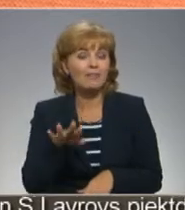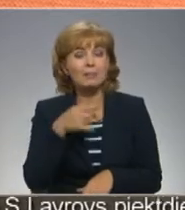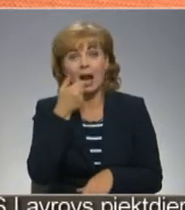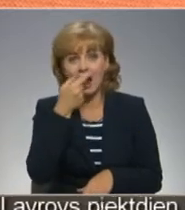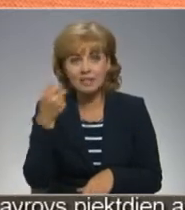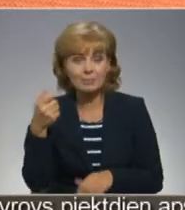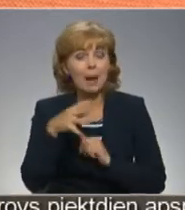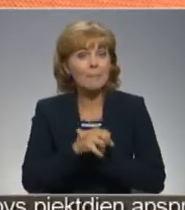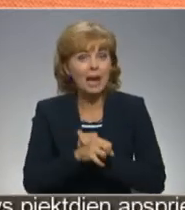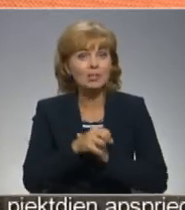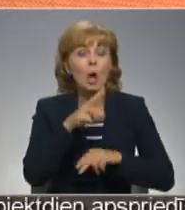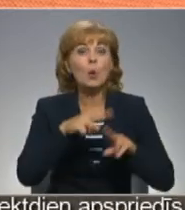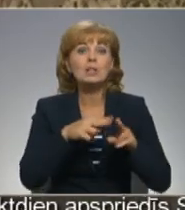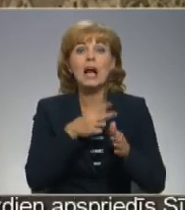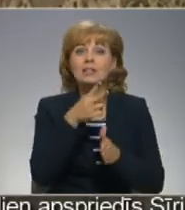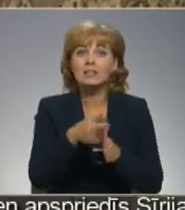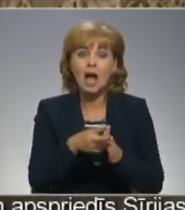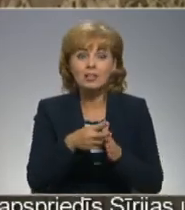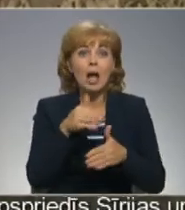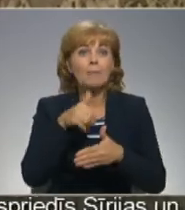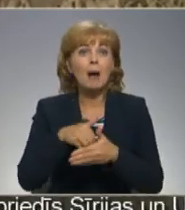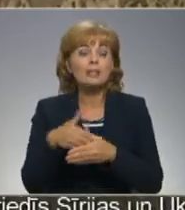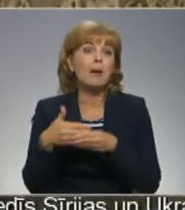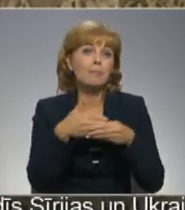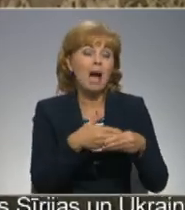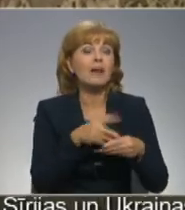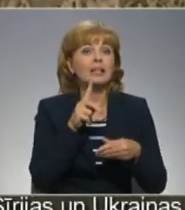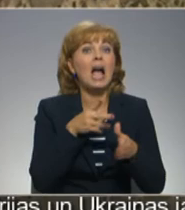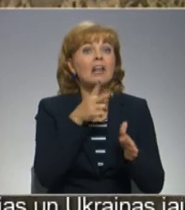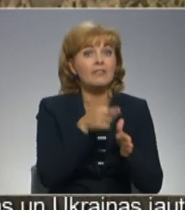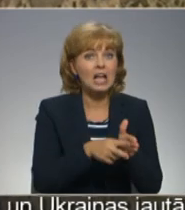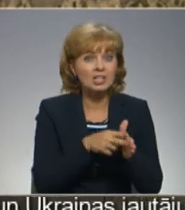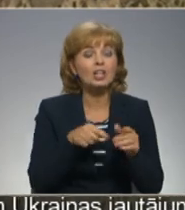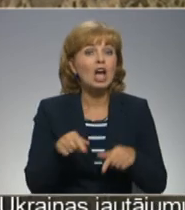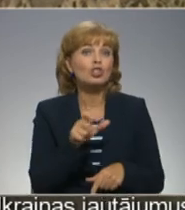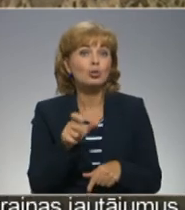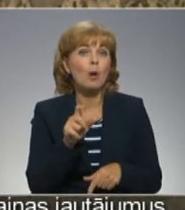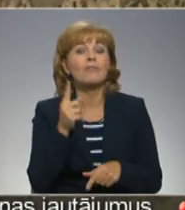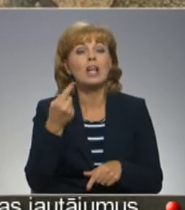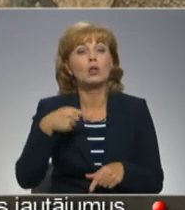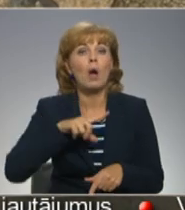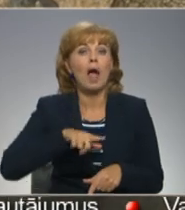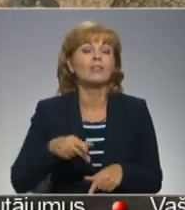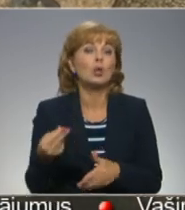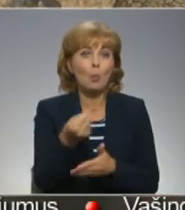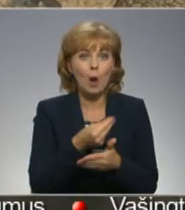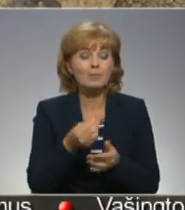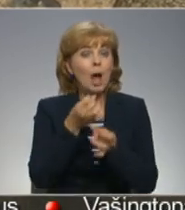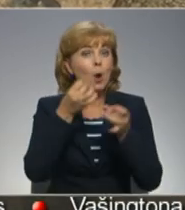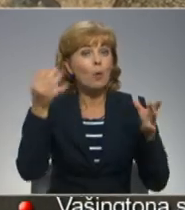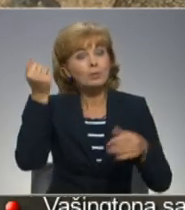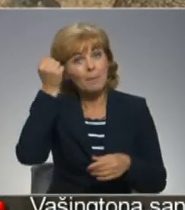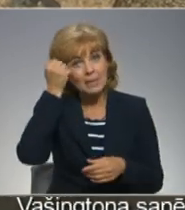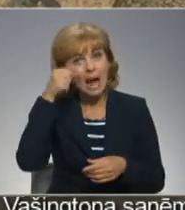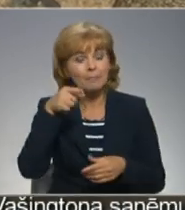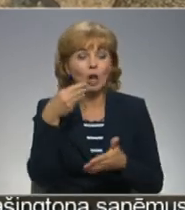Gadsimta beigām, kad uzcēla dzelzceļu un pastu sāka pārvadāt ar vilcienu. Šobrīd šis ir viens no Latvijas valsts nozīmes kultūras pieminekļiem